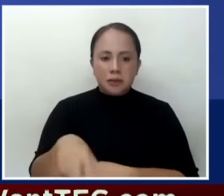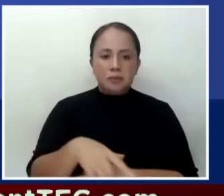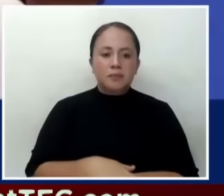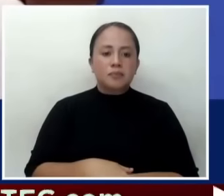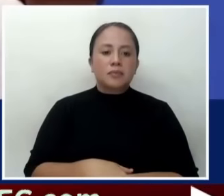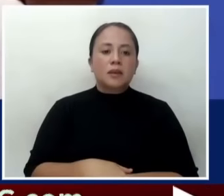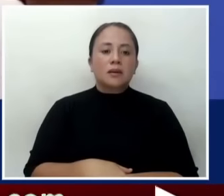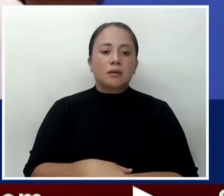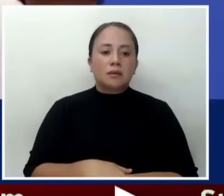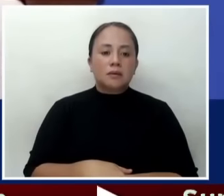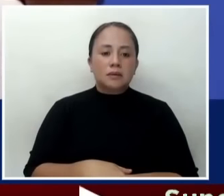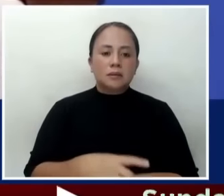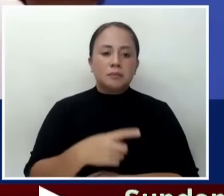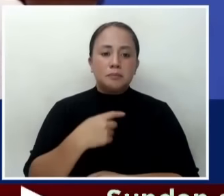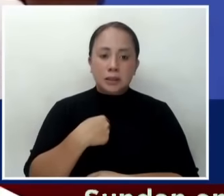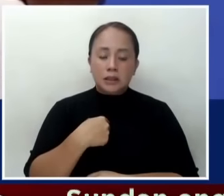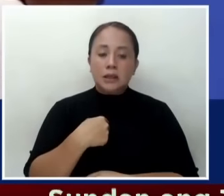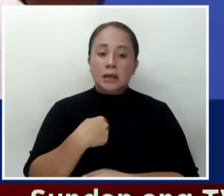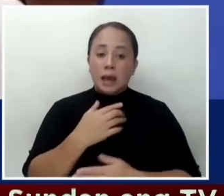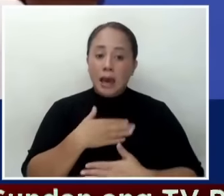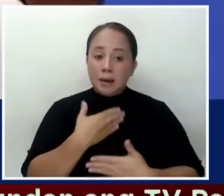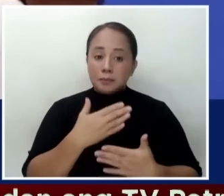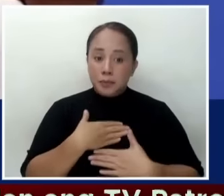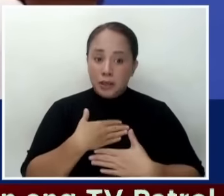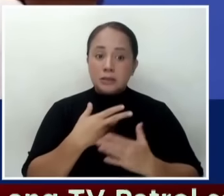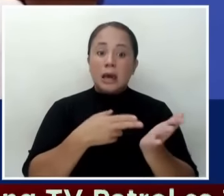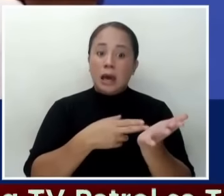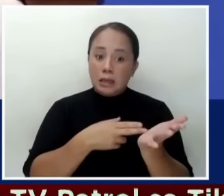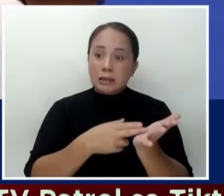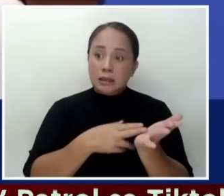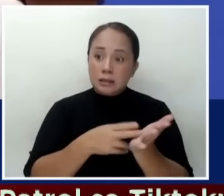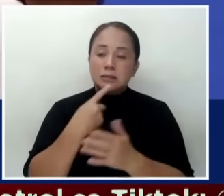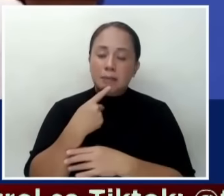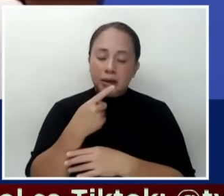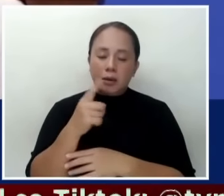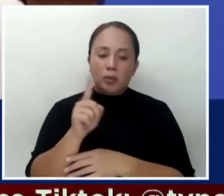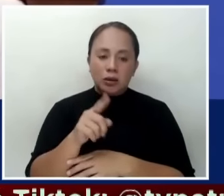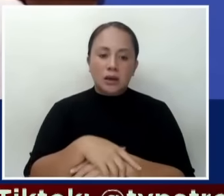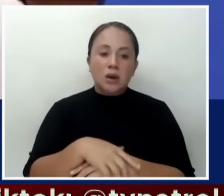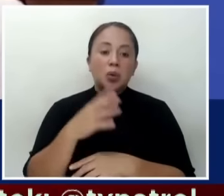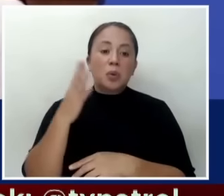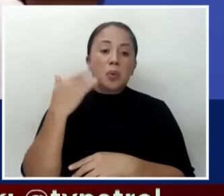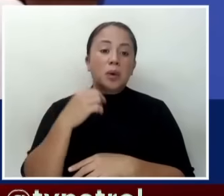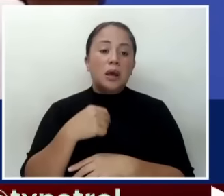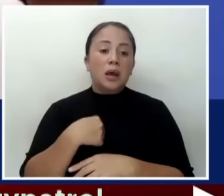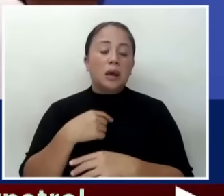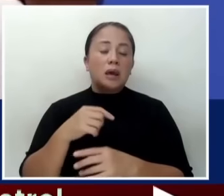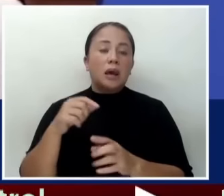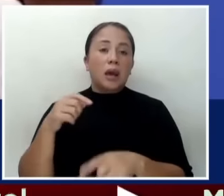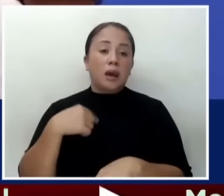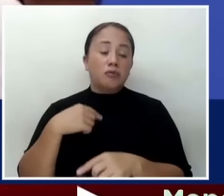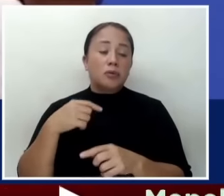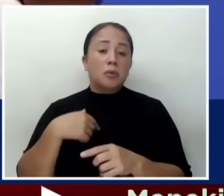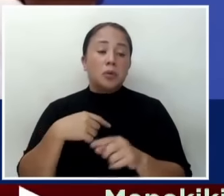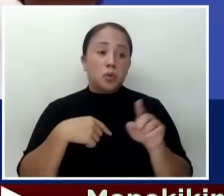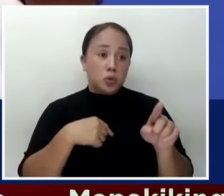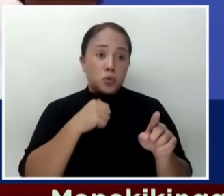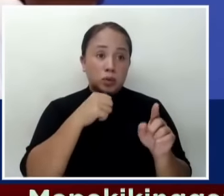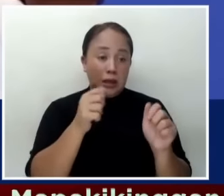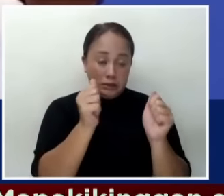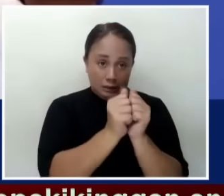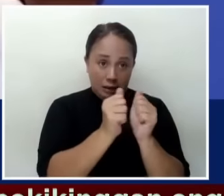And I'm happy that she was honest enough to say, kasi matatalo kami ni Lenny kung hindi mo